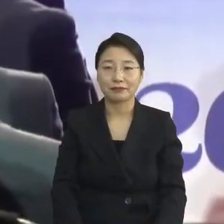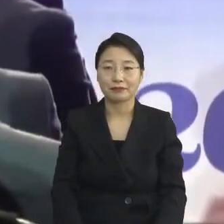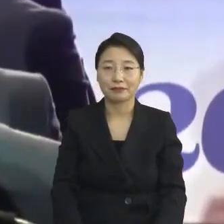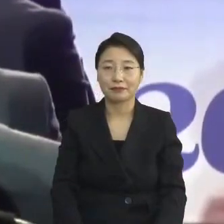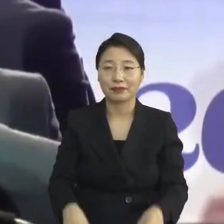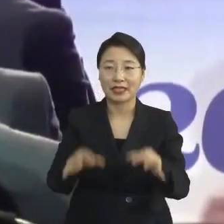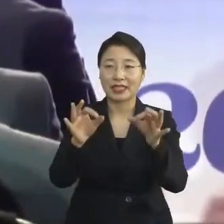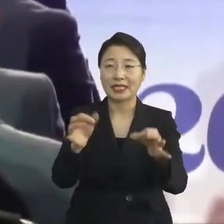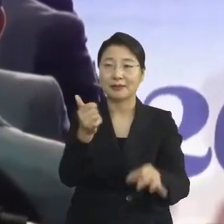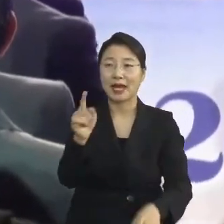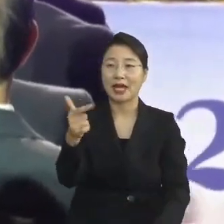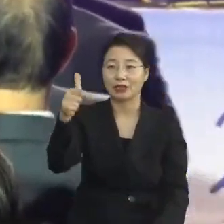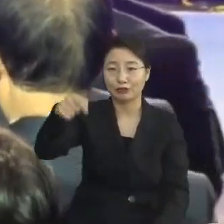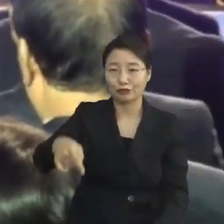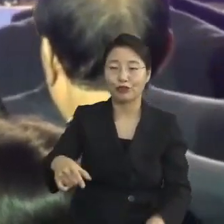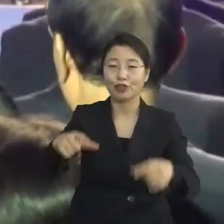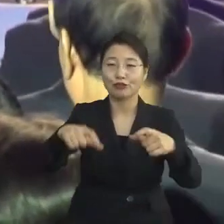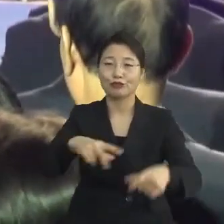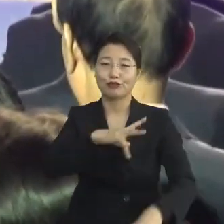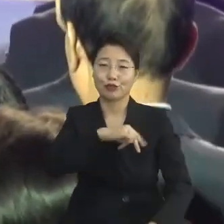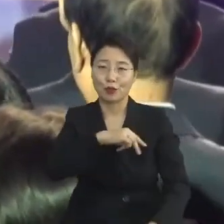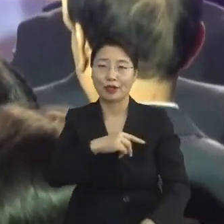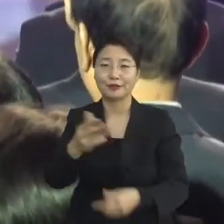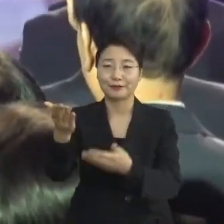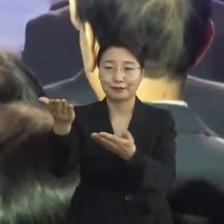김학두 구의원님 참석하셨습니다.